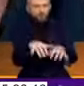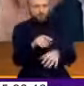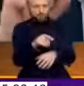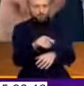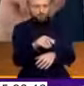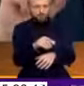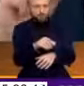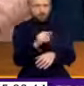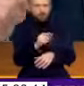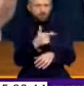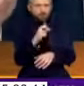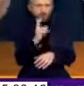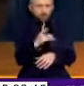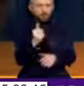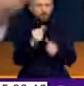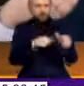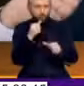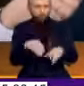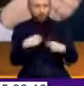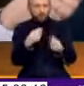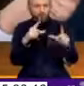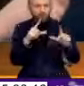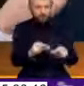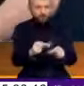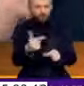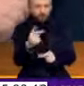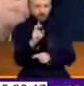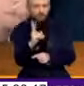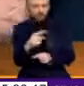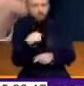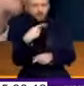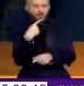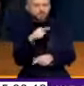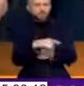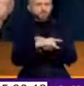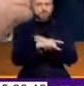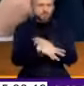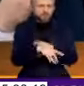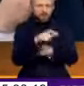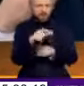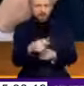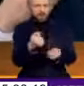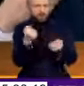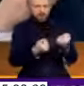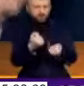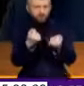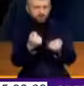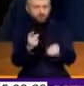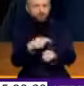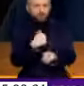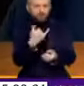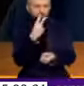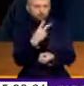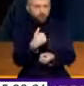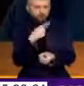Ми щороку даємо знижки гаражно-будівельним кооперативам. Ми кажемо, там бідні кияни машини тримають. Те, що я сьогодні побачив,